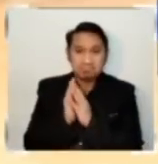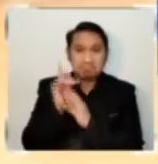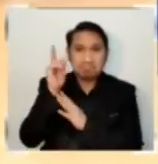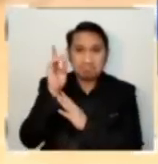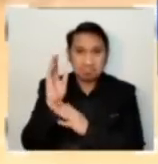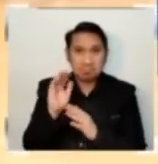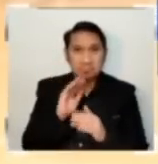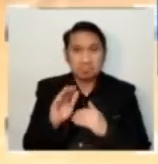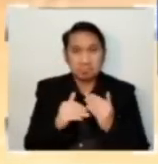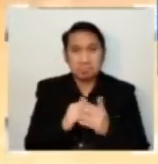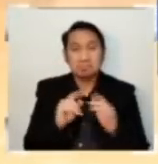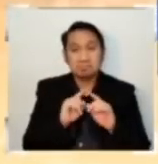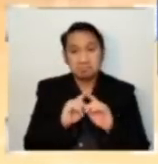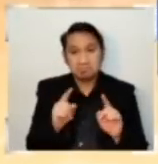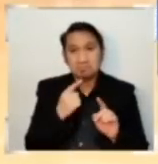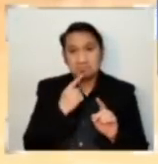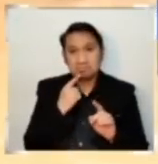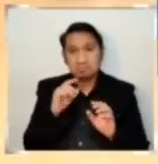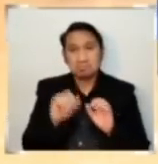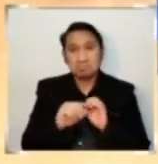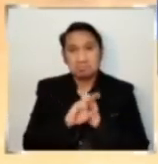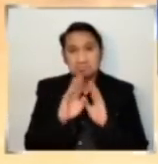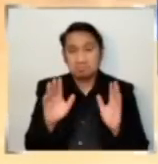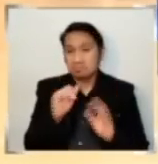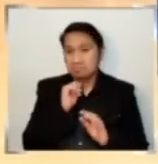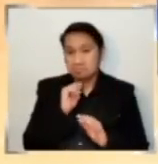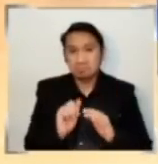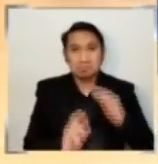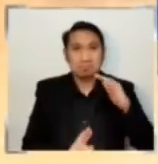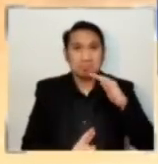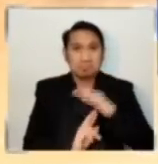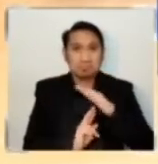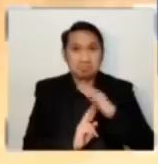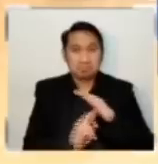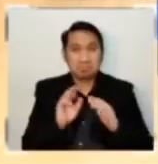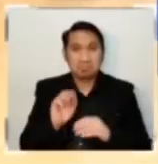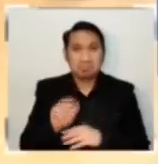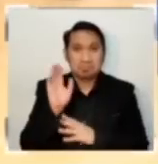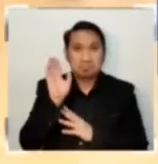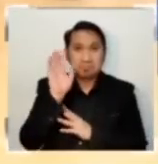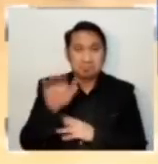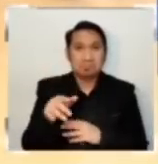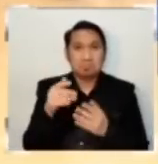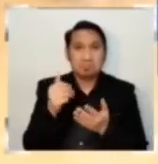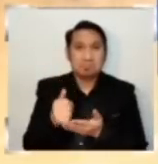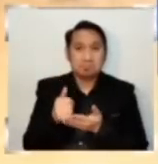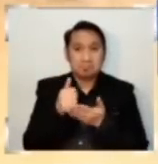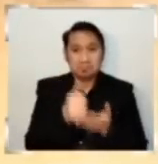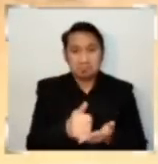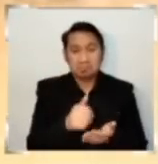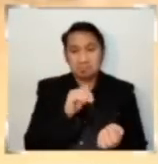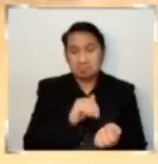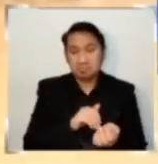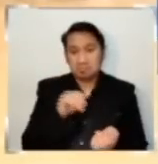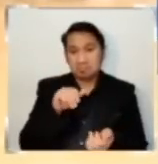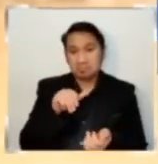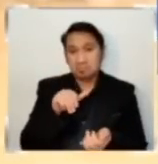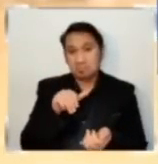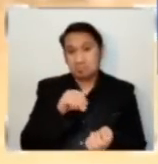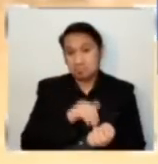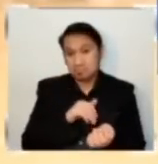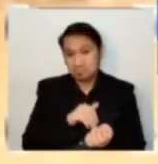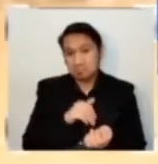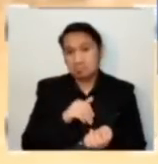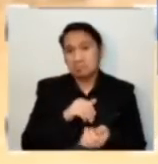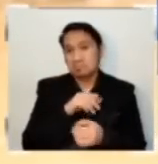Pero paglilinaw ni Tenorio, hindi pa siya magre-retiro sa basketball. Sa tulong ng mga doktor sa Pilipinas at Amerika, naniniwala